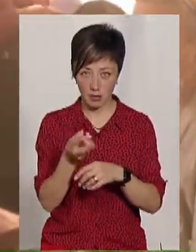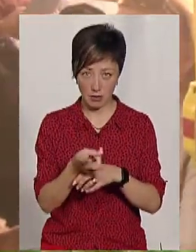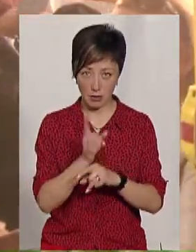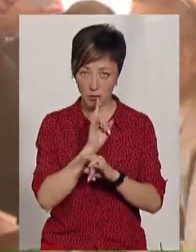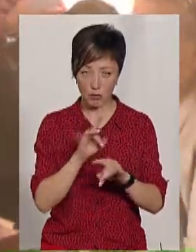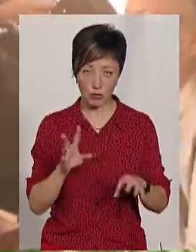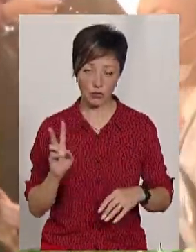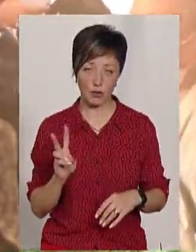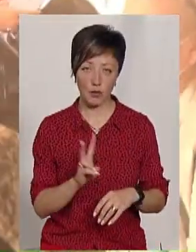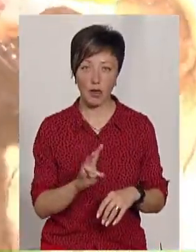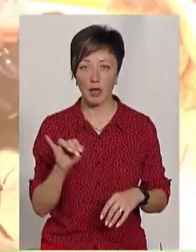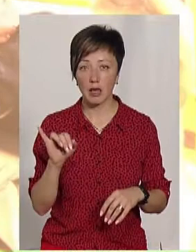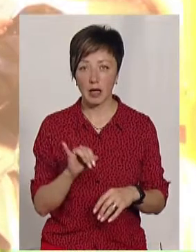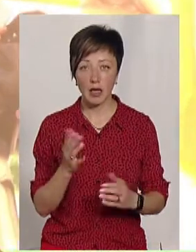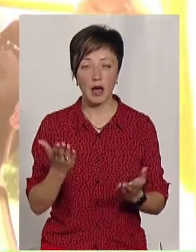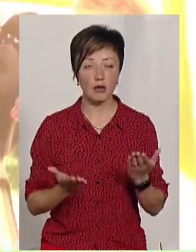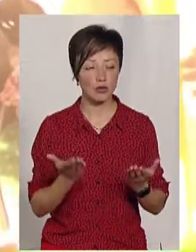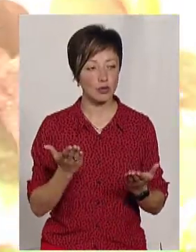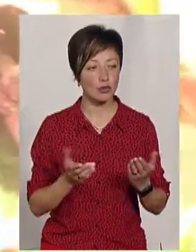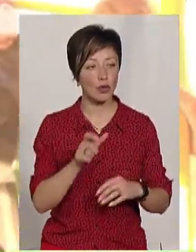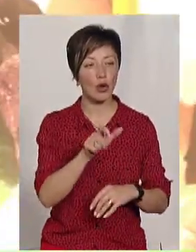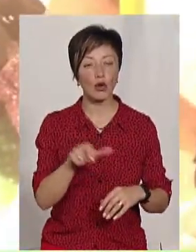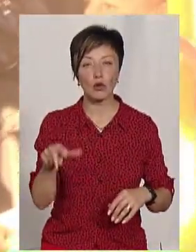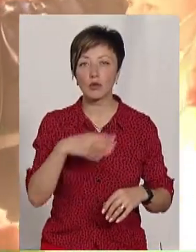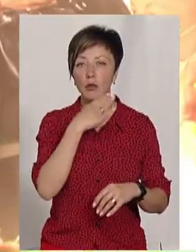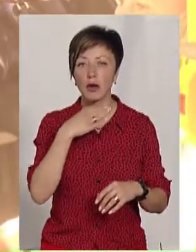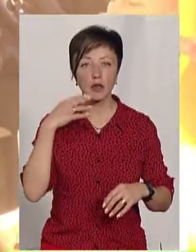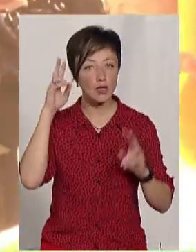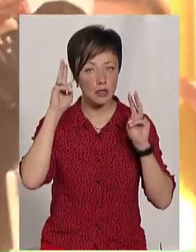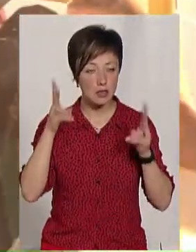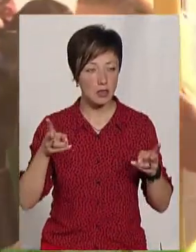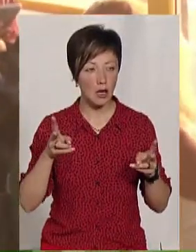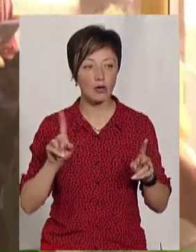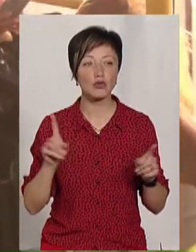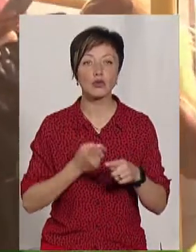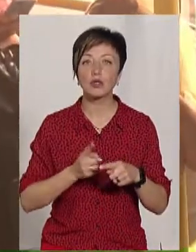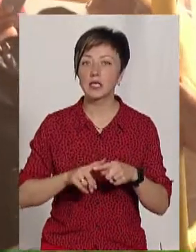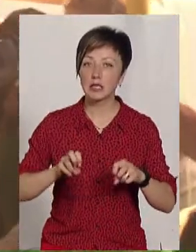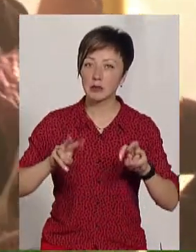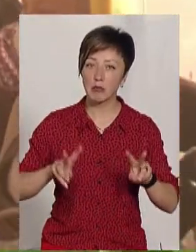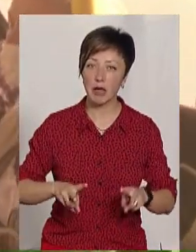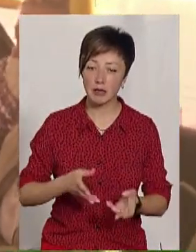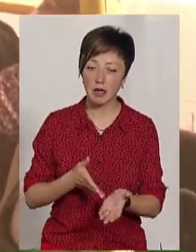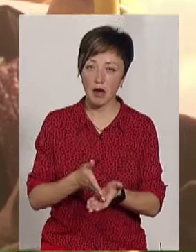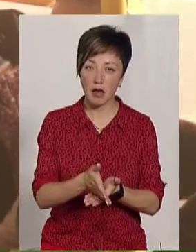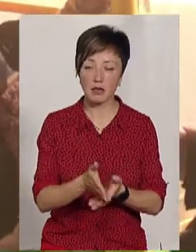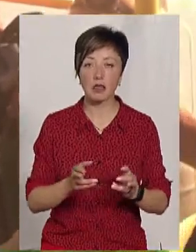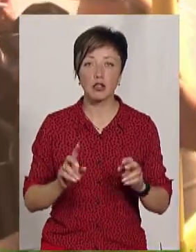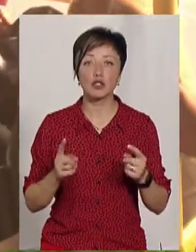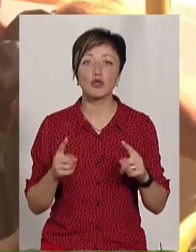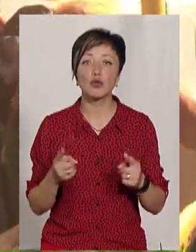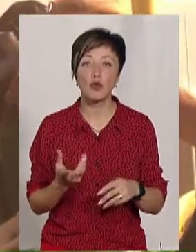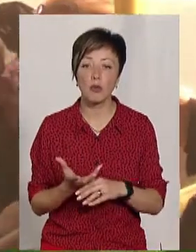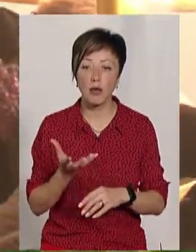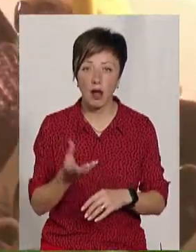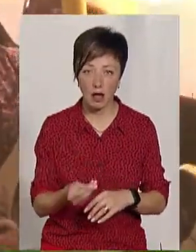з салону. Ну і так що люди багато не знають, що це за спецрейс, як, чого він